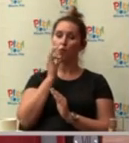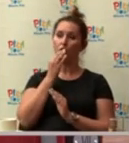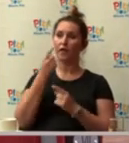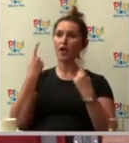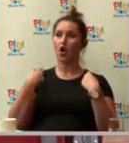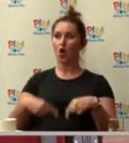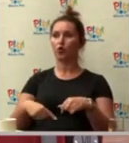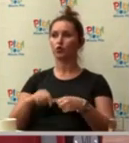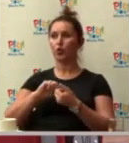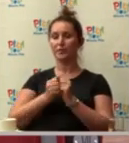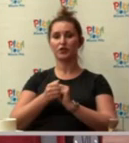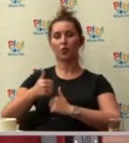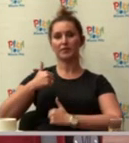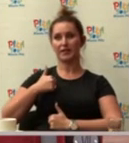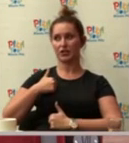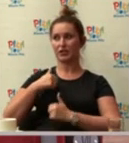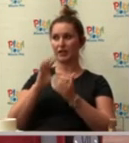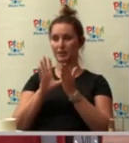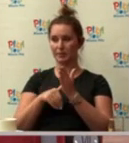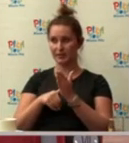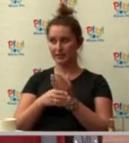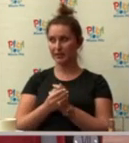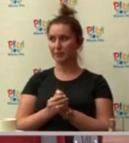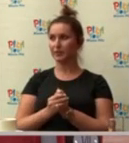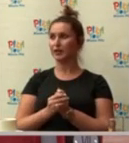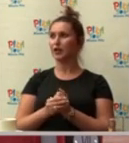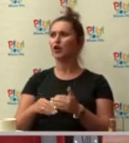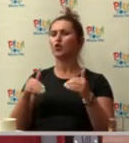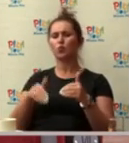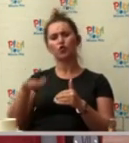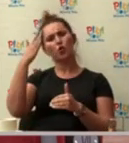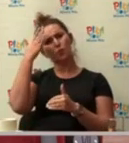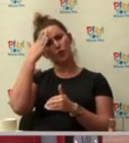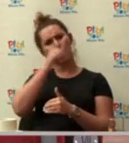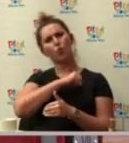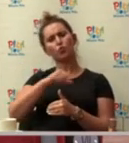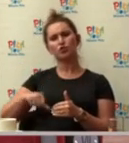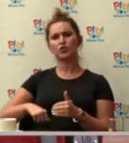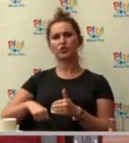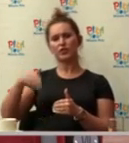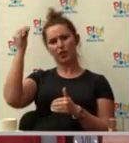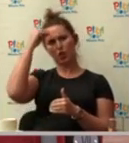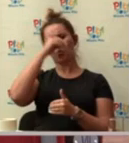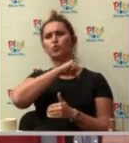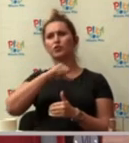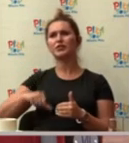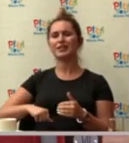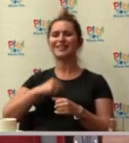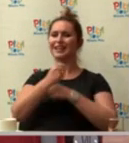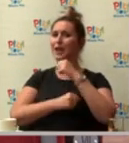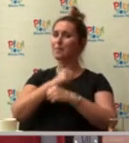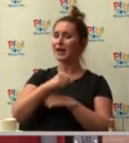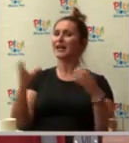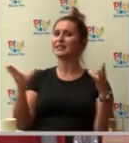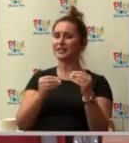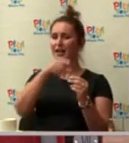ludzie. Oni muszą nabyć pewnej umiejętności pracując z ludźmi na ulicy. I czasami to jest brak ich doświadczenia, że się